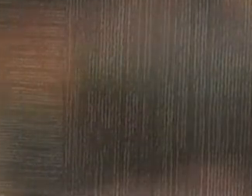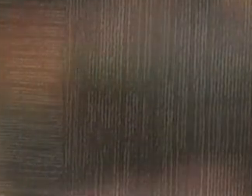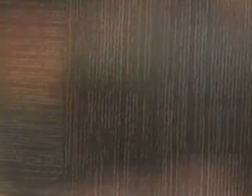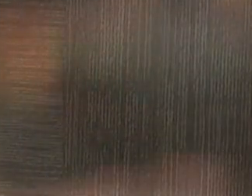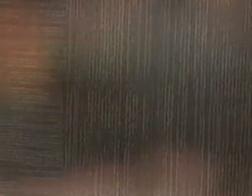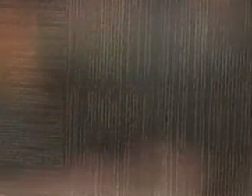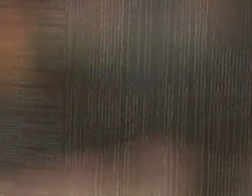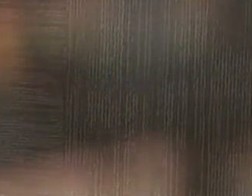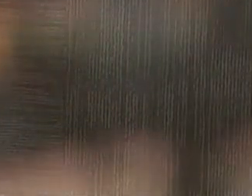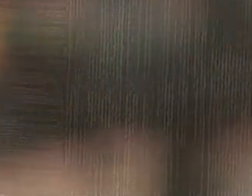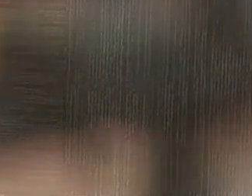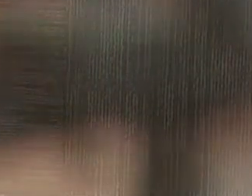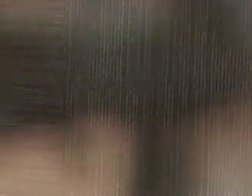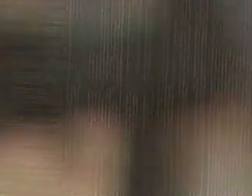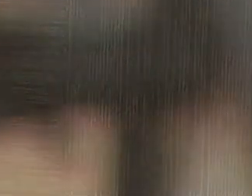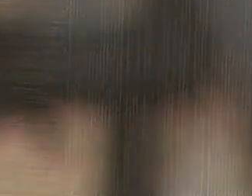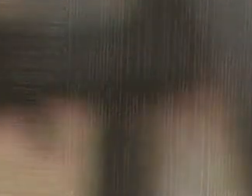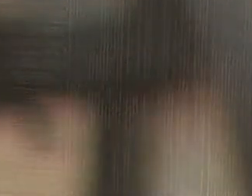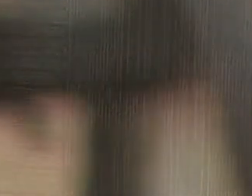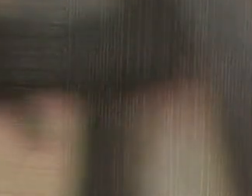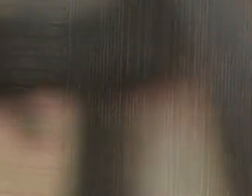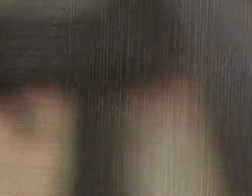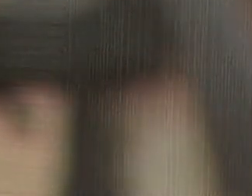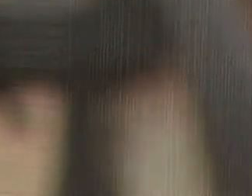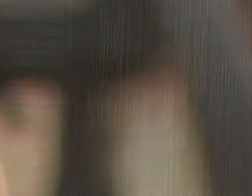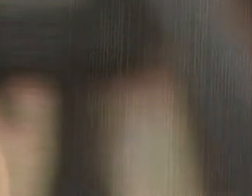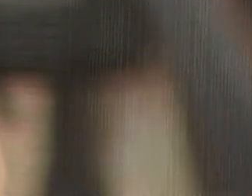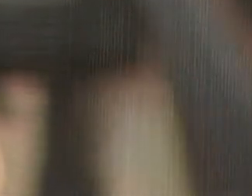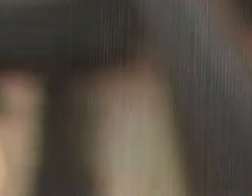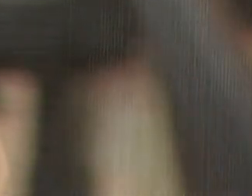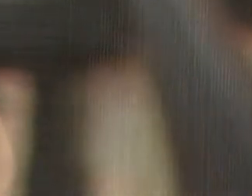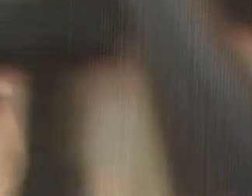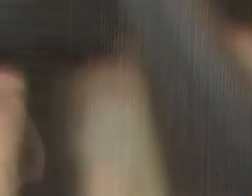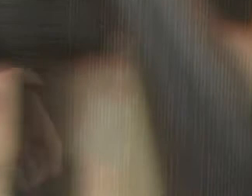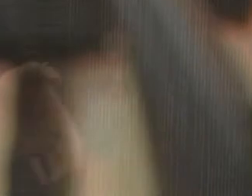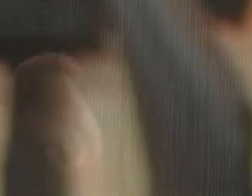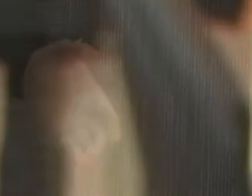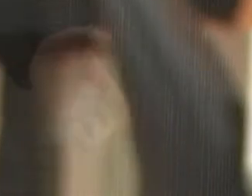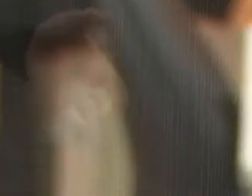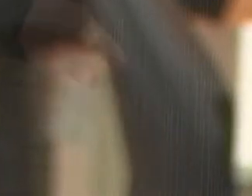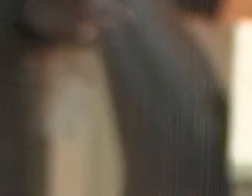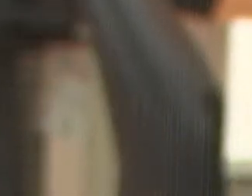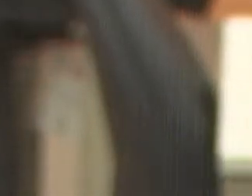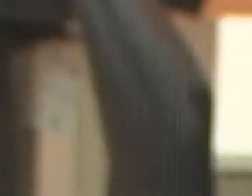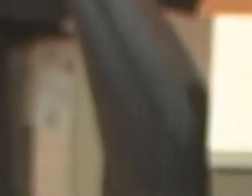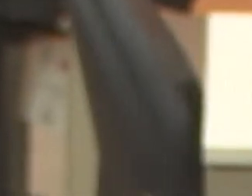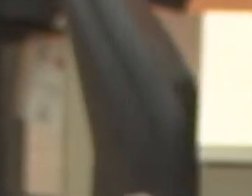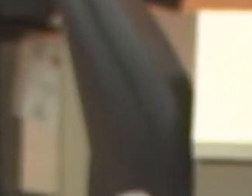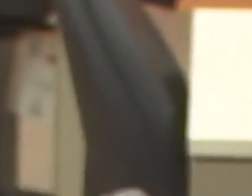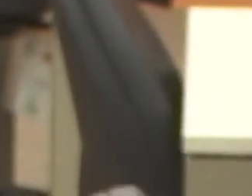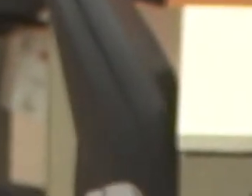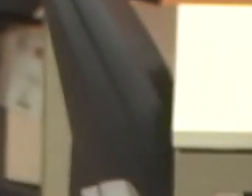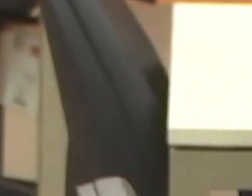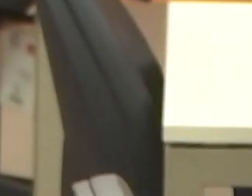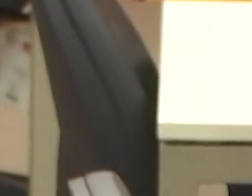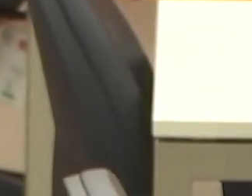Ma se la vita che finisce, ma non ci penso e poi tanto anche